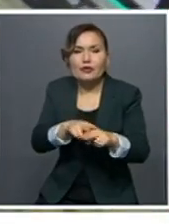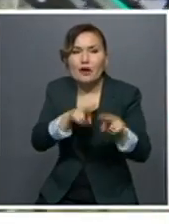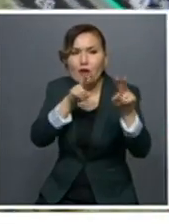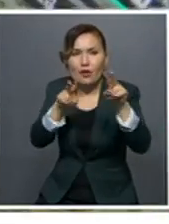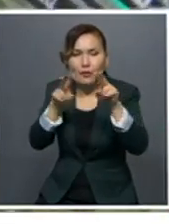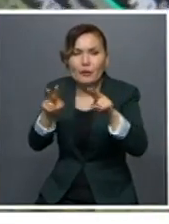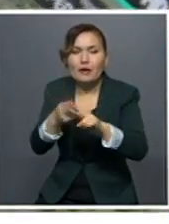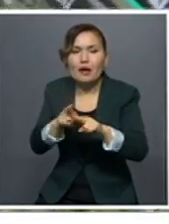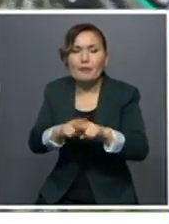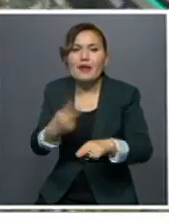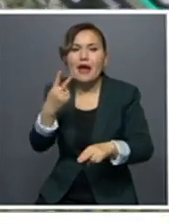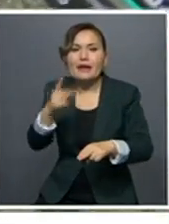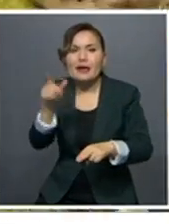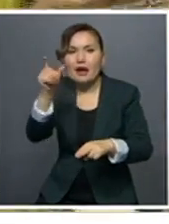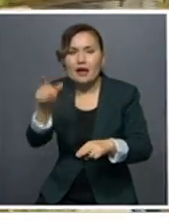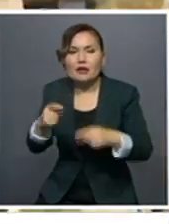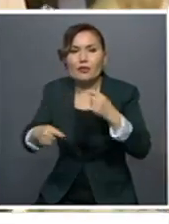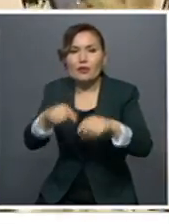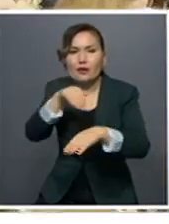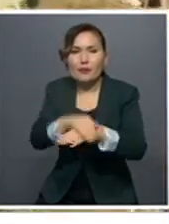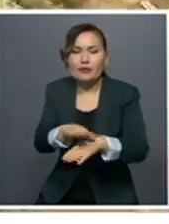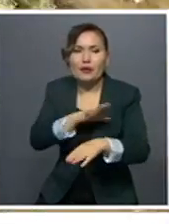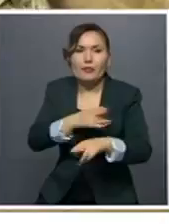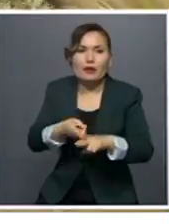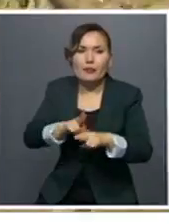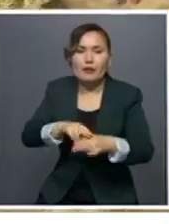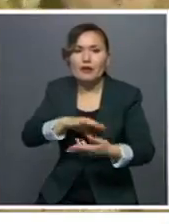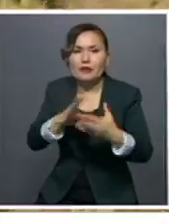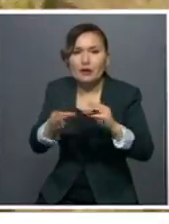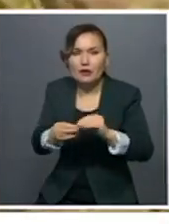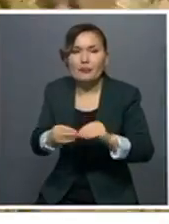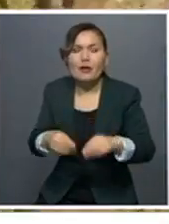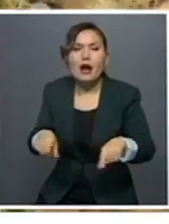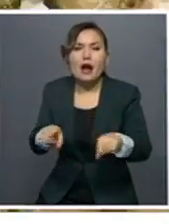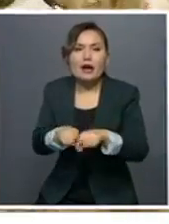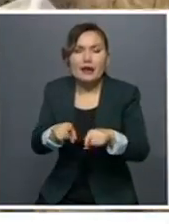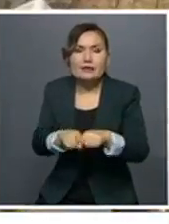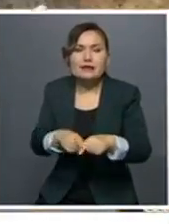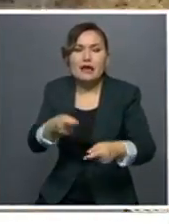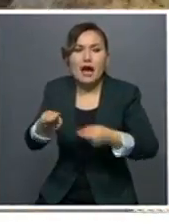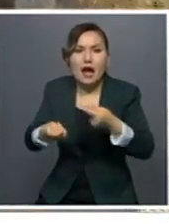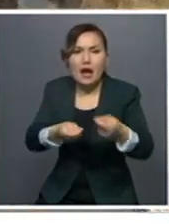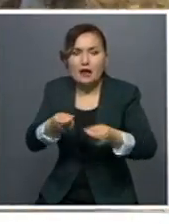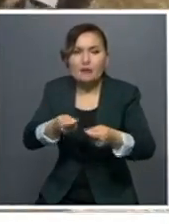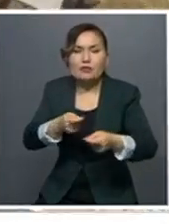екі тұрғынды анықтады. Қалалық төтенше жағдайлар басқармасының өкілдері оларға қатысты әкімшілік